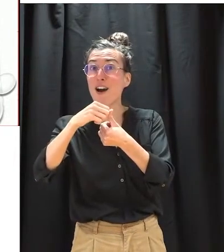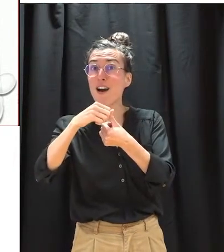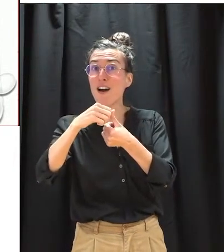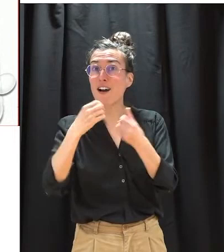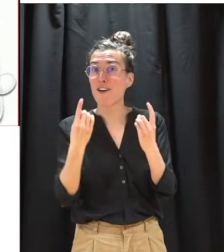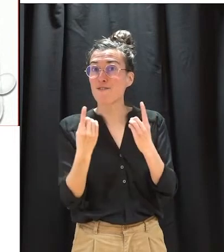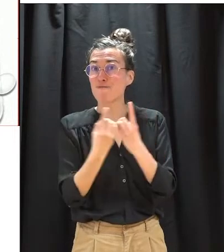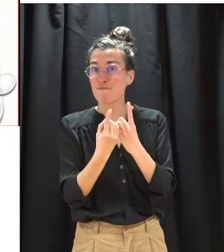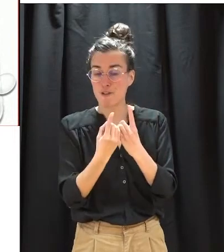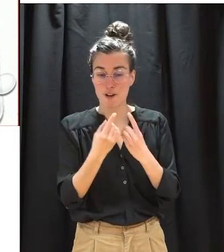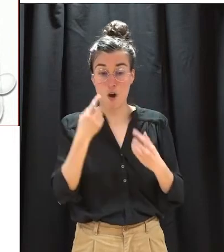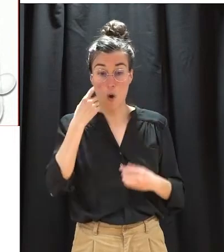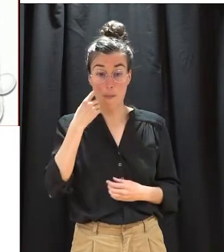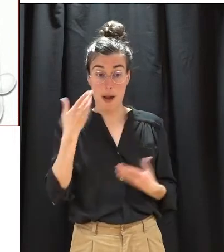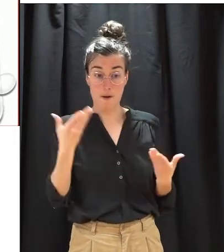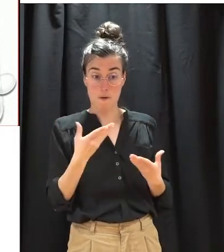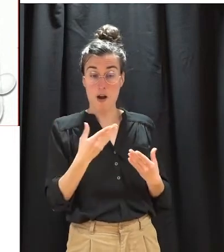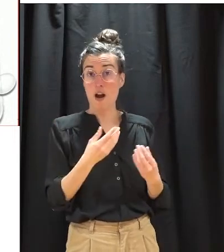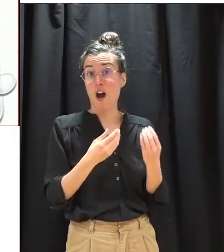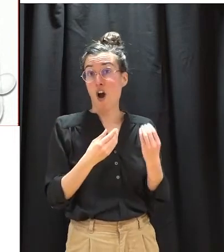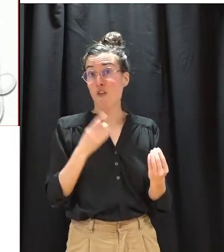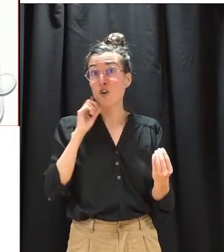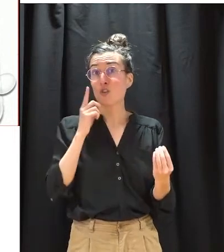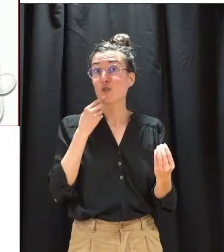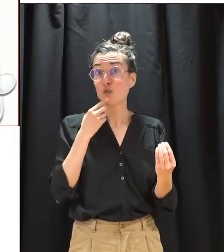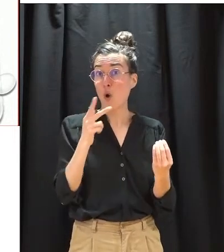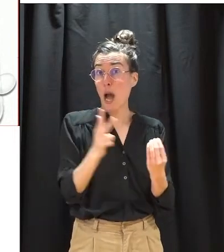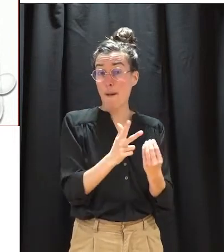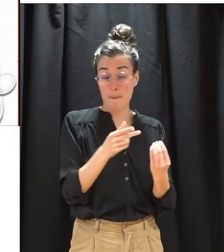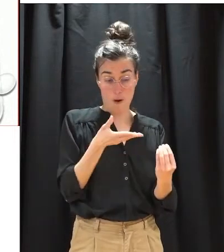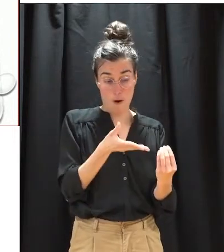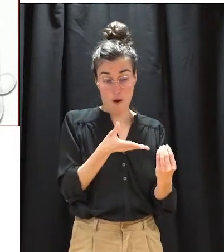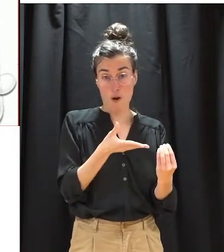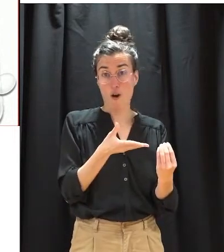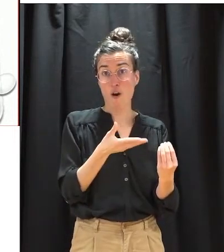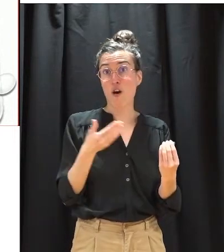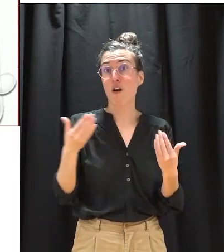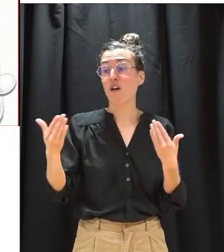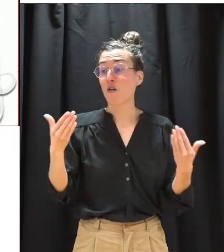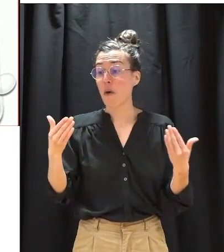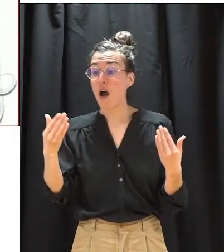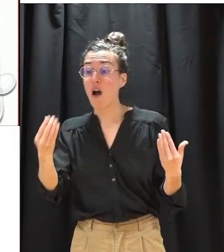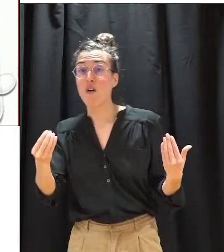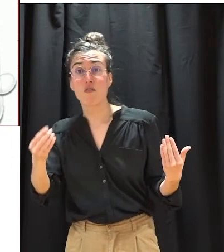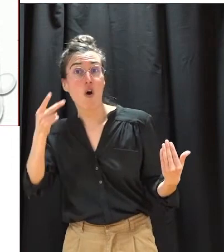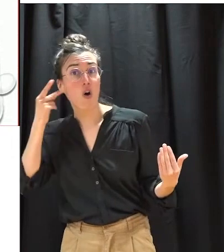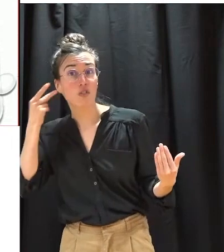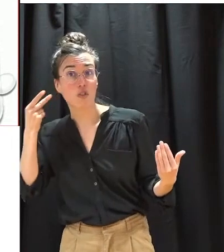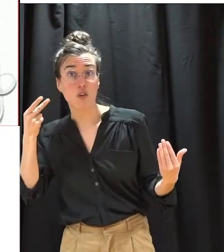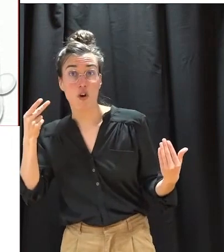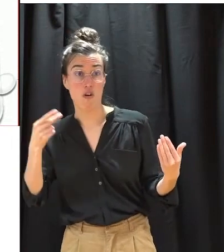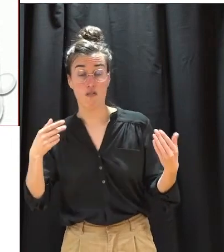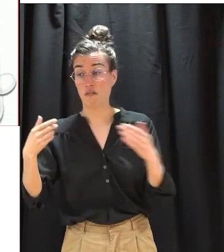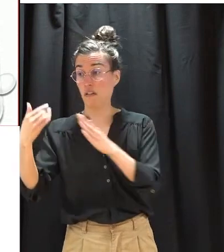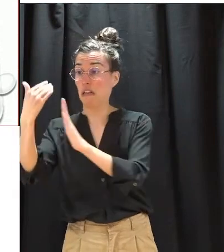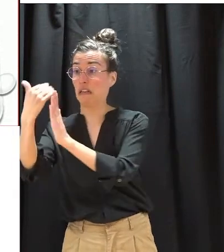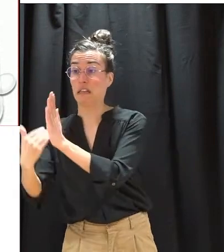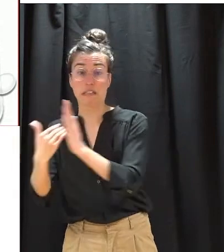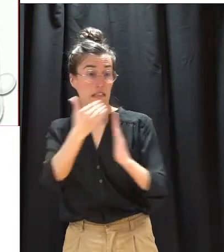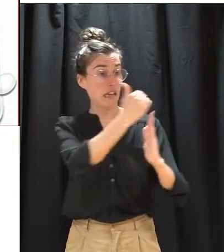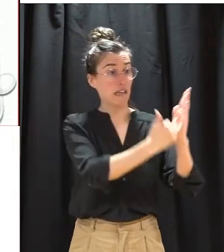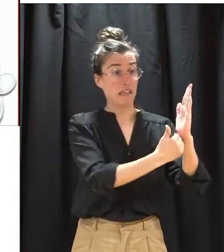enfants sourds avec un implant cochléaire rappellent moins d'éléments que leur père entendant pour des listes d'items verbaux écrits ou